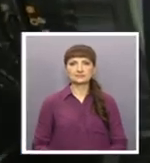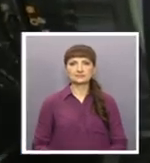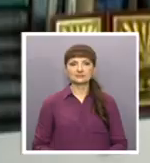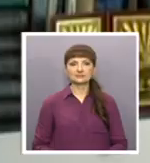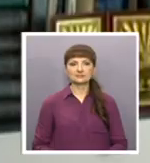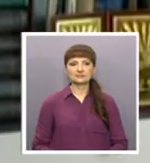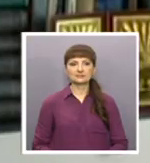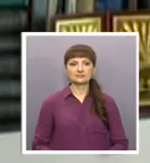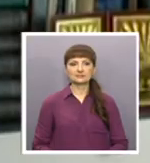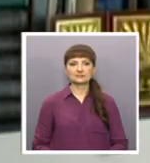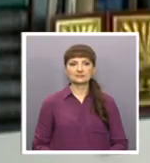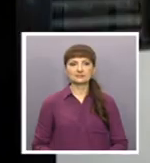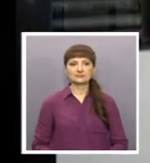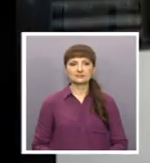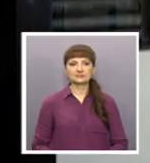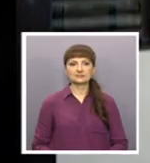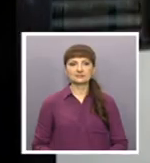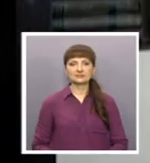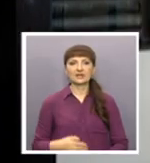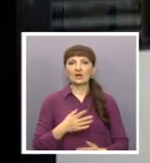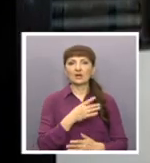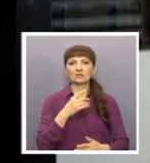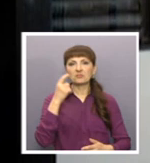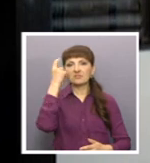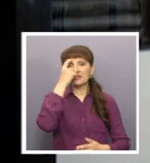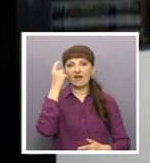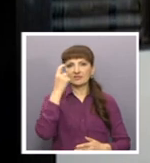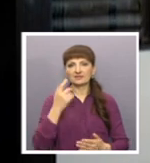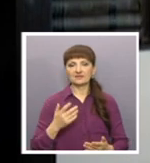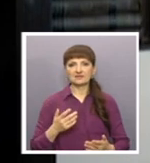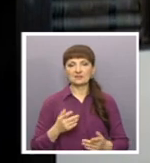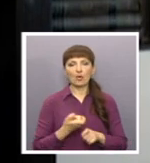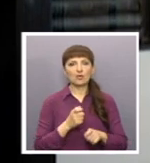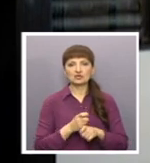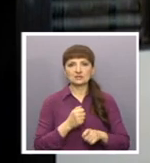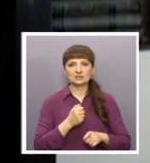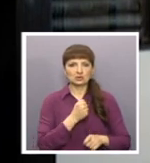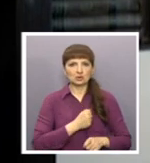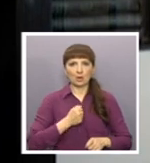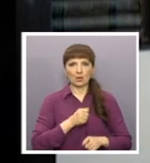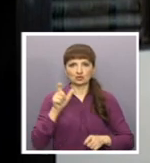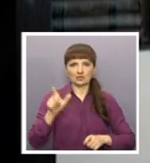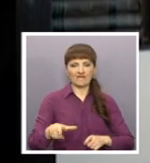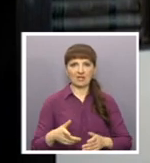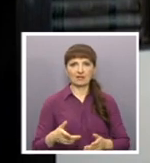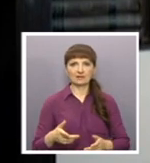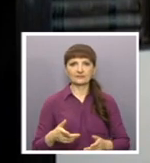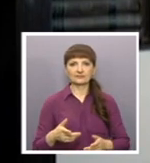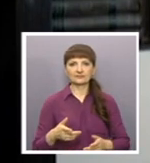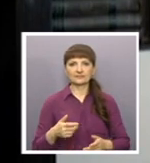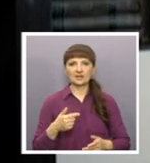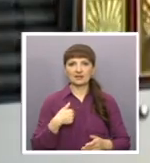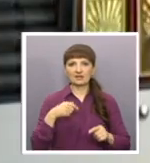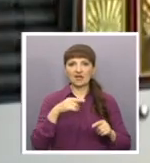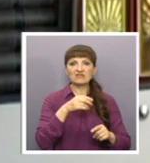Такого подонка я не видел. Такого поразительного, агрессивного человека я ни Европы, ни Казахстана не